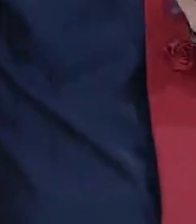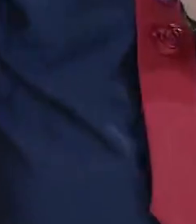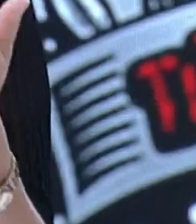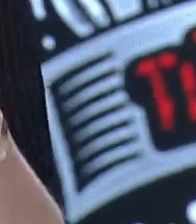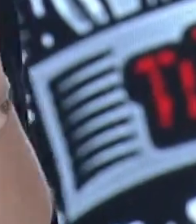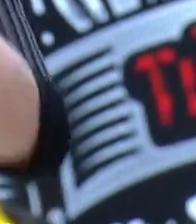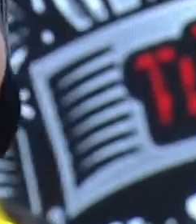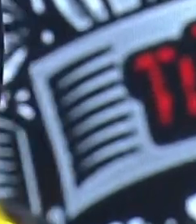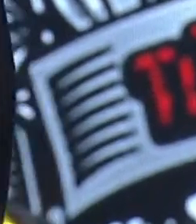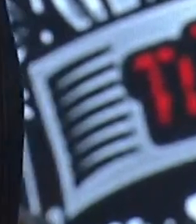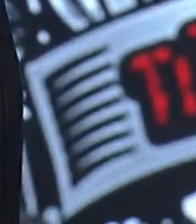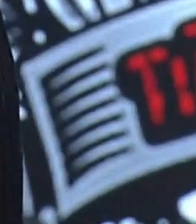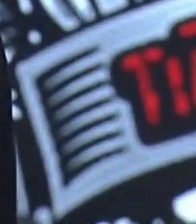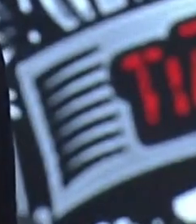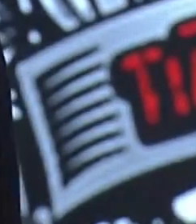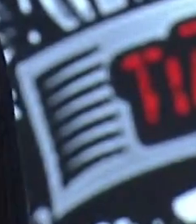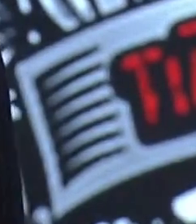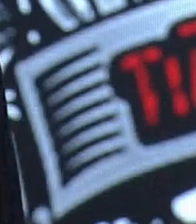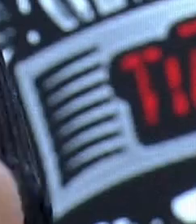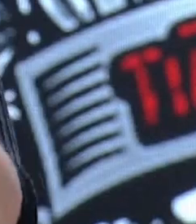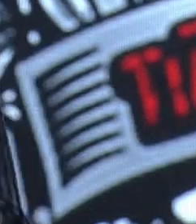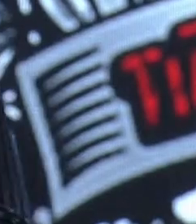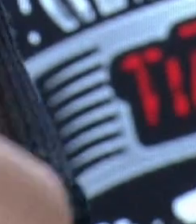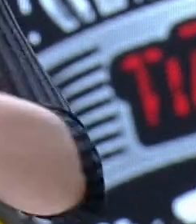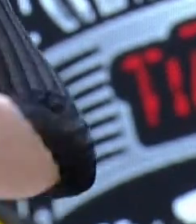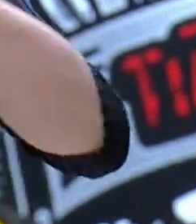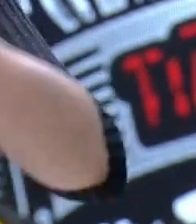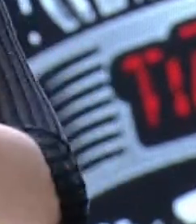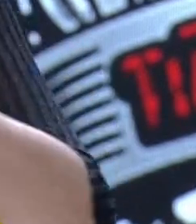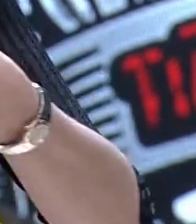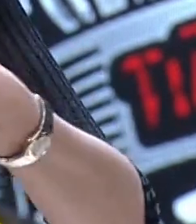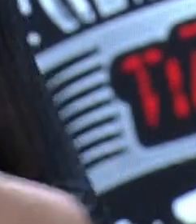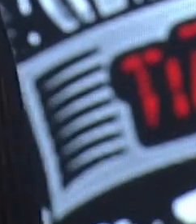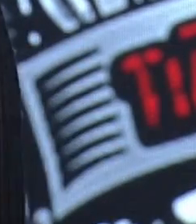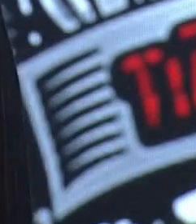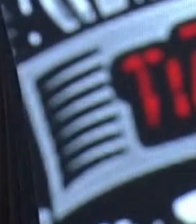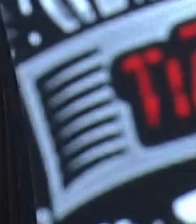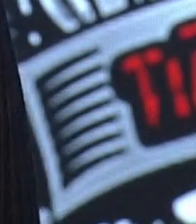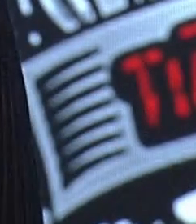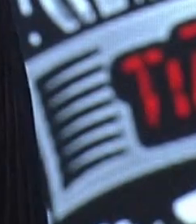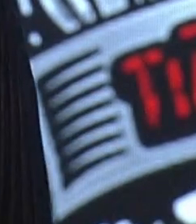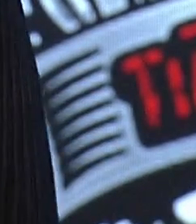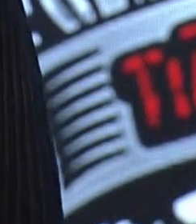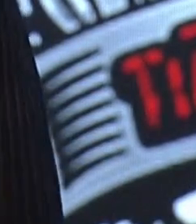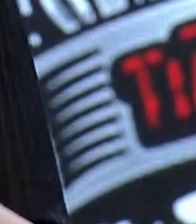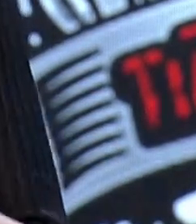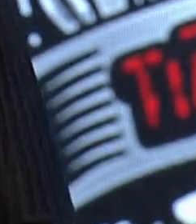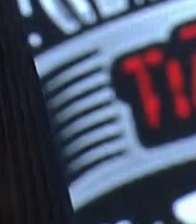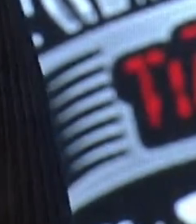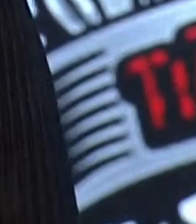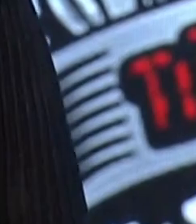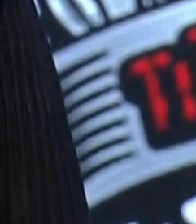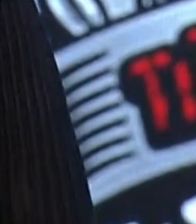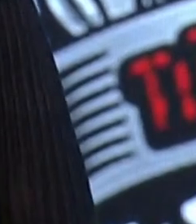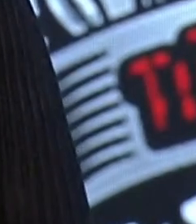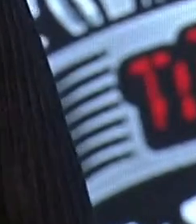我没有完整的看过《天天向上》这个节目，但是我从我